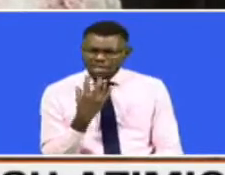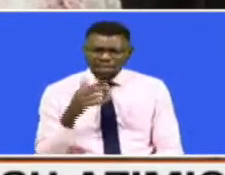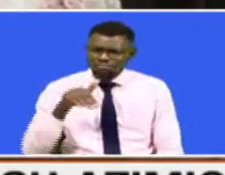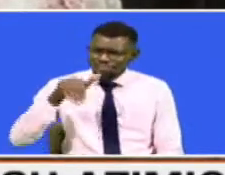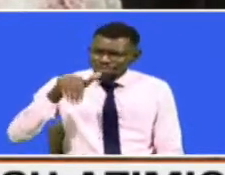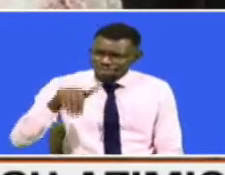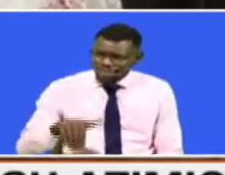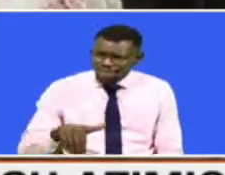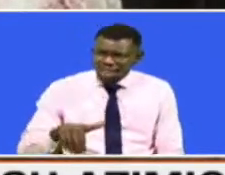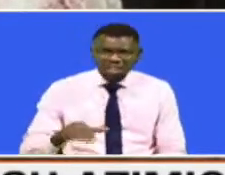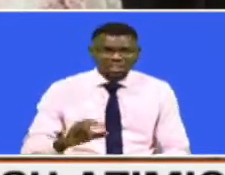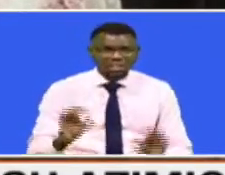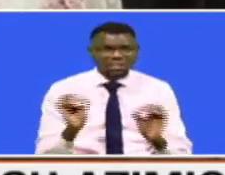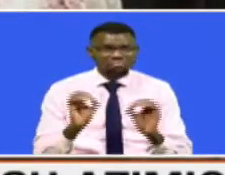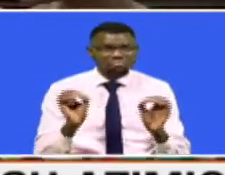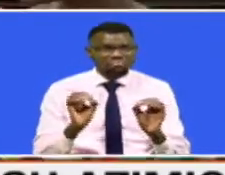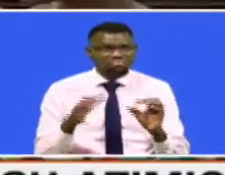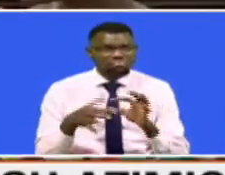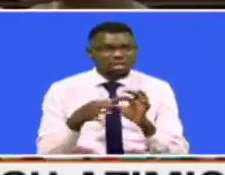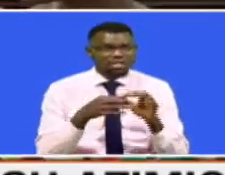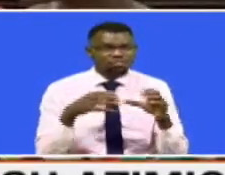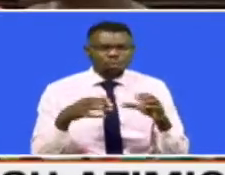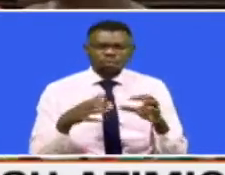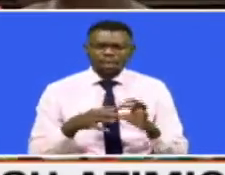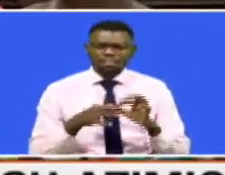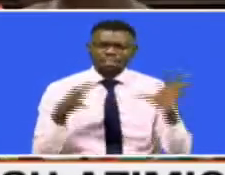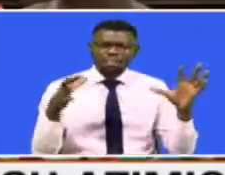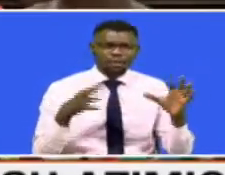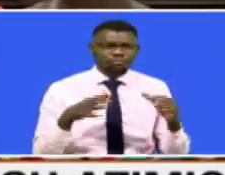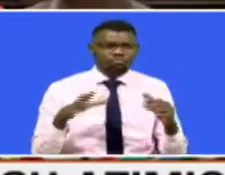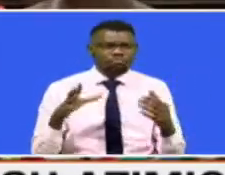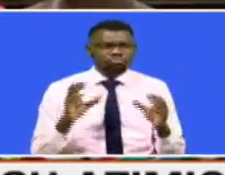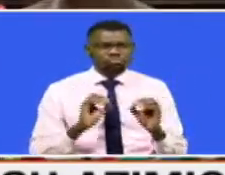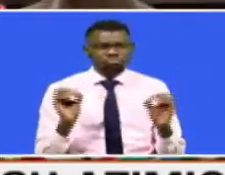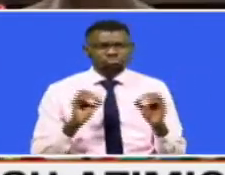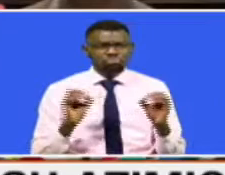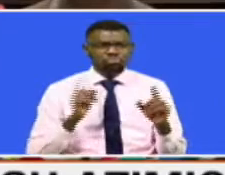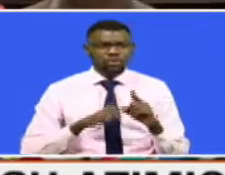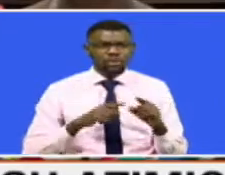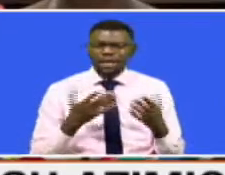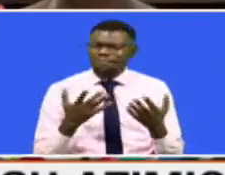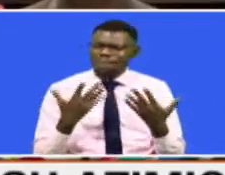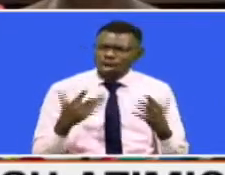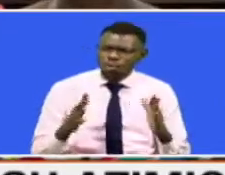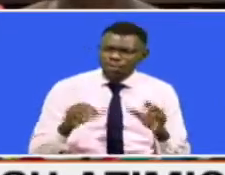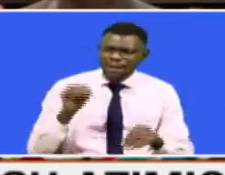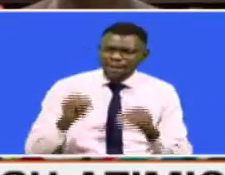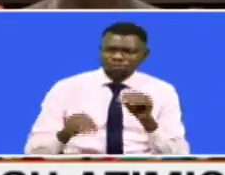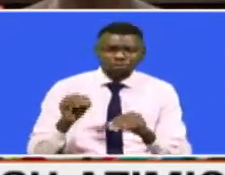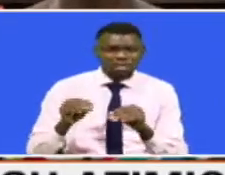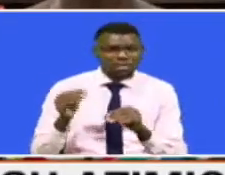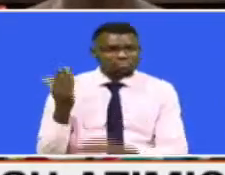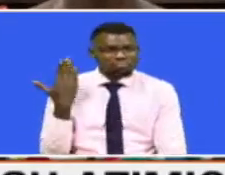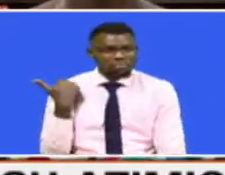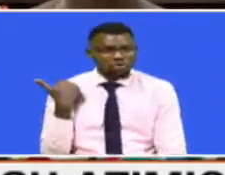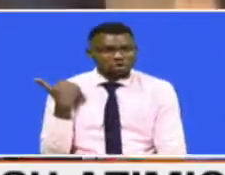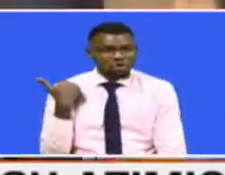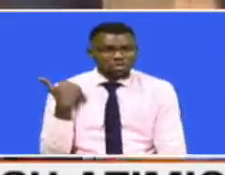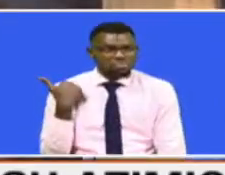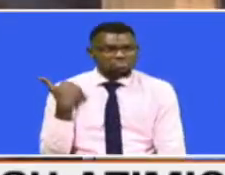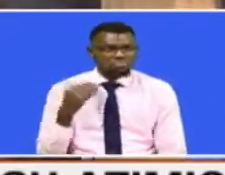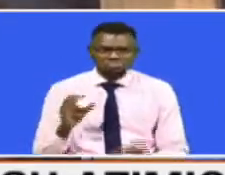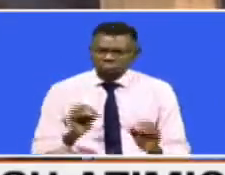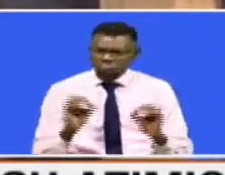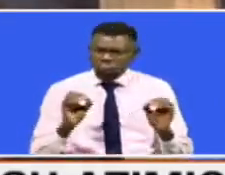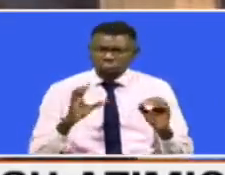kinafifia na kuwa muungano wa Azimio umesambaratika baada ya kushindwa katika uchaguzi mkuu wa mwaka uliopita. There's nothing like